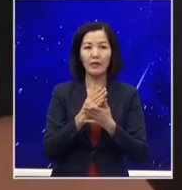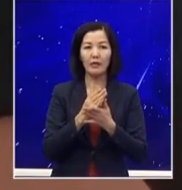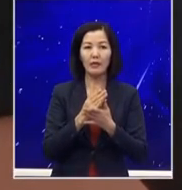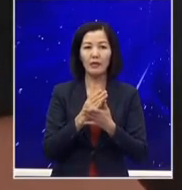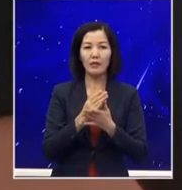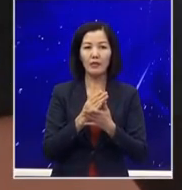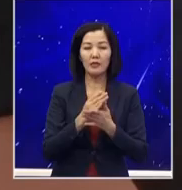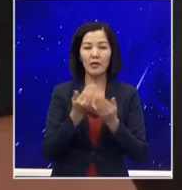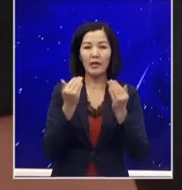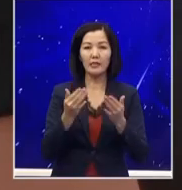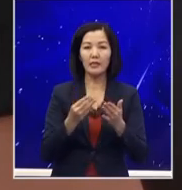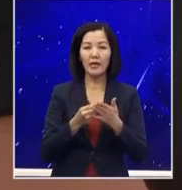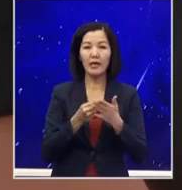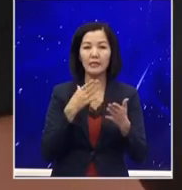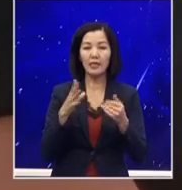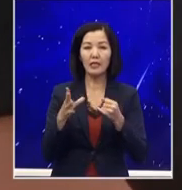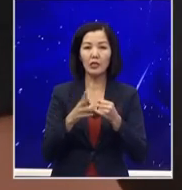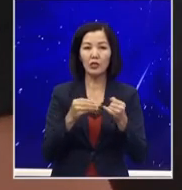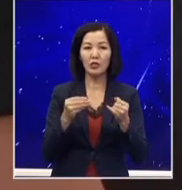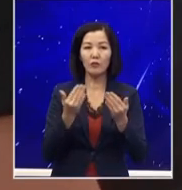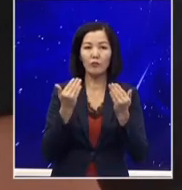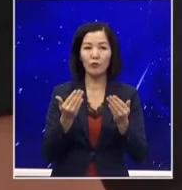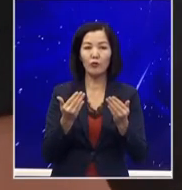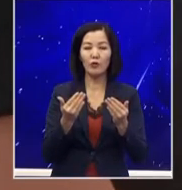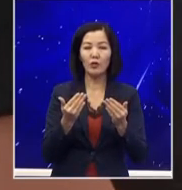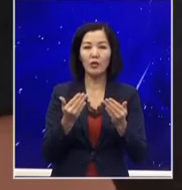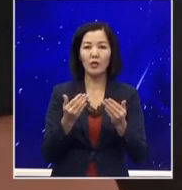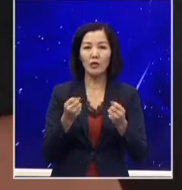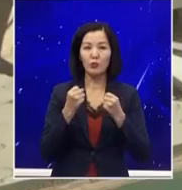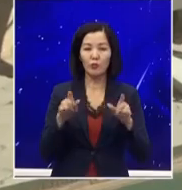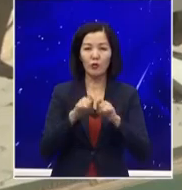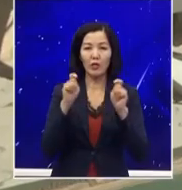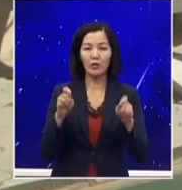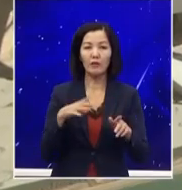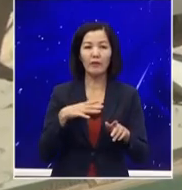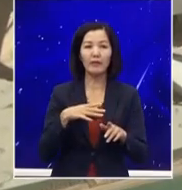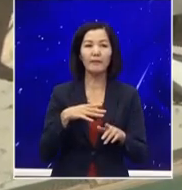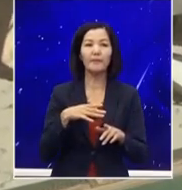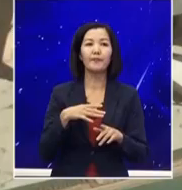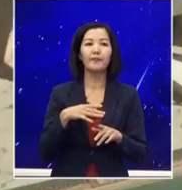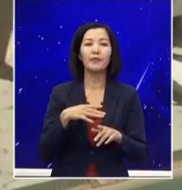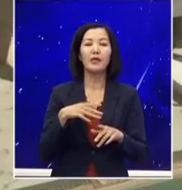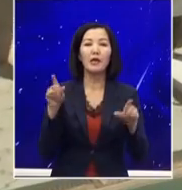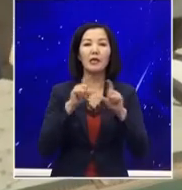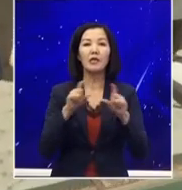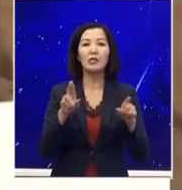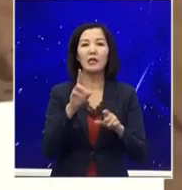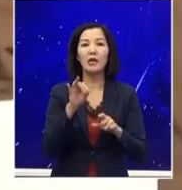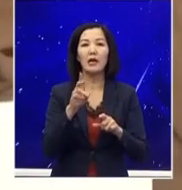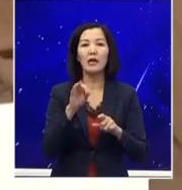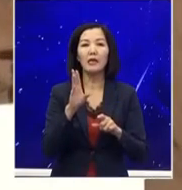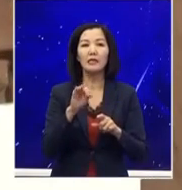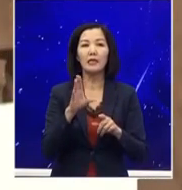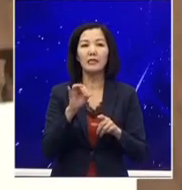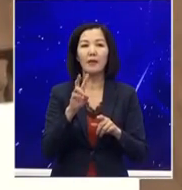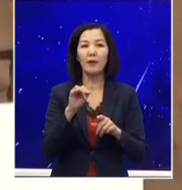үзілмеген қасиет топырақ, міне соған үлгі ретінде жасалып жатқан істер осылар. Атап айта кетерлігі, аталмыш кешен Қарасаздағы аманат